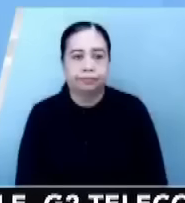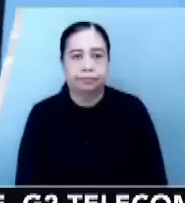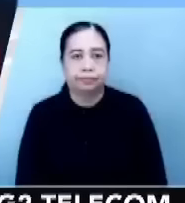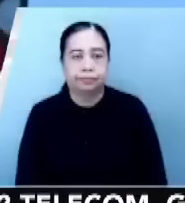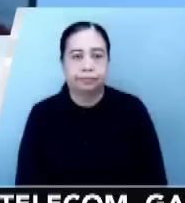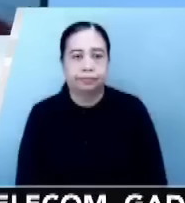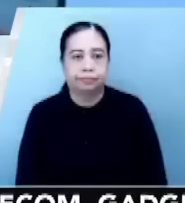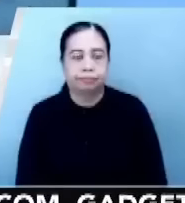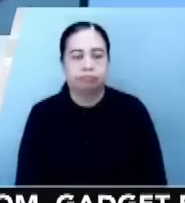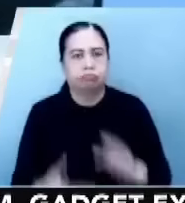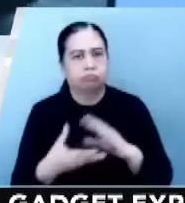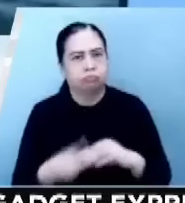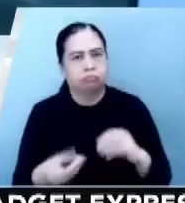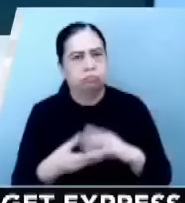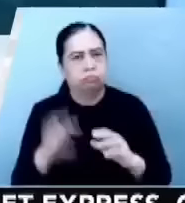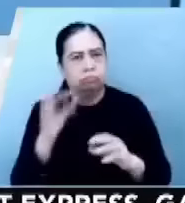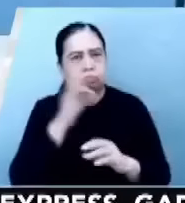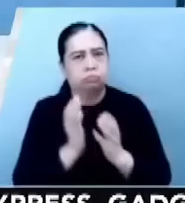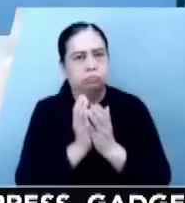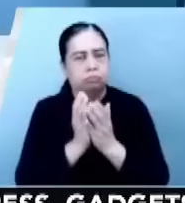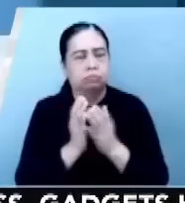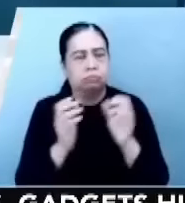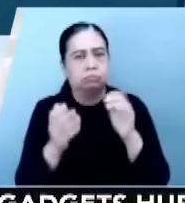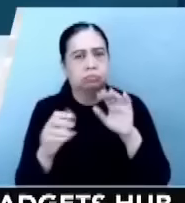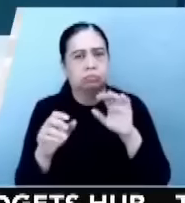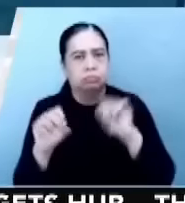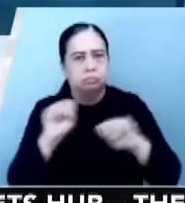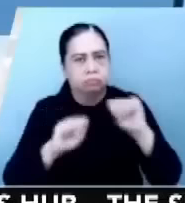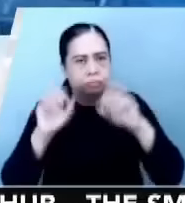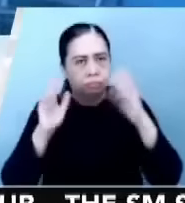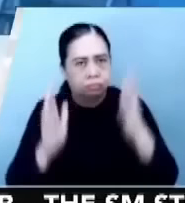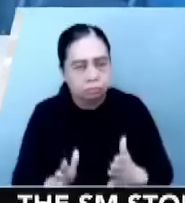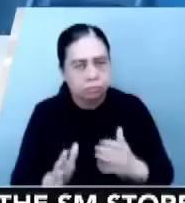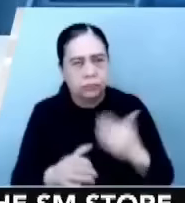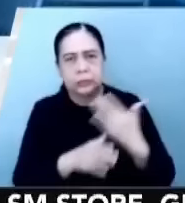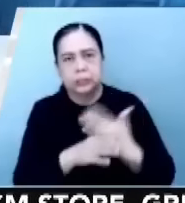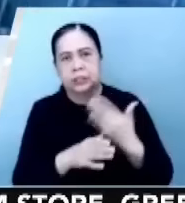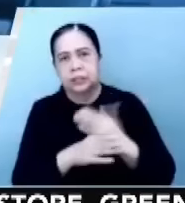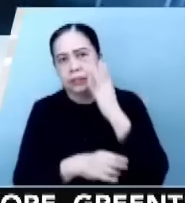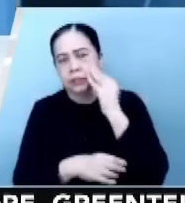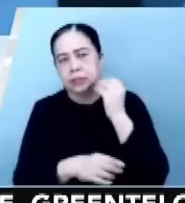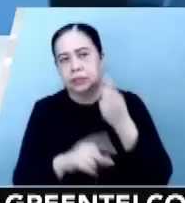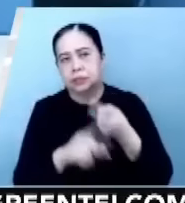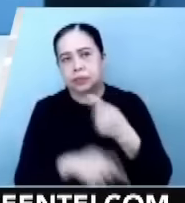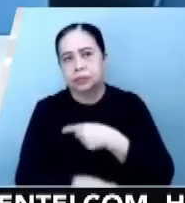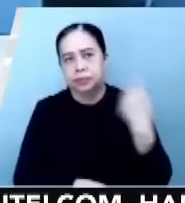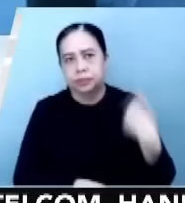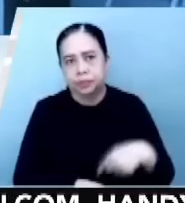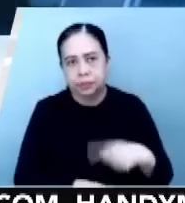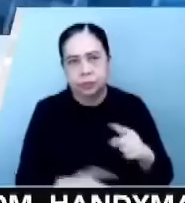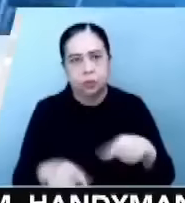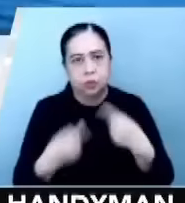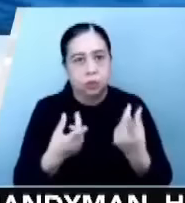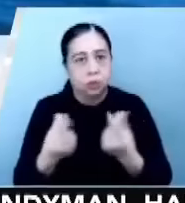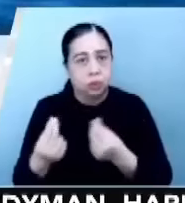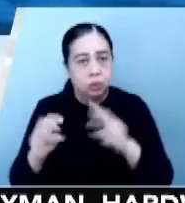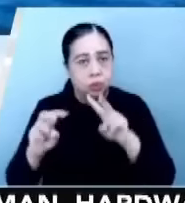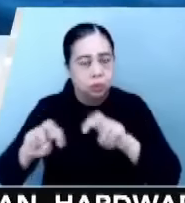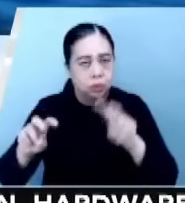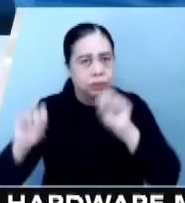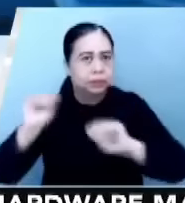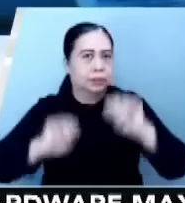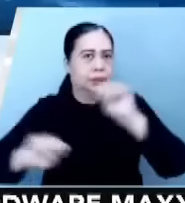Nagkwento ang mga Pilipinong marine scientists sa naranasan nilang harassment mula sa China habang nagsasagawa ng scientific